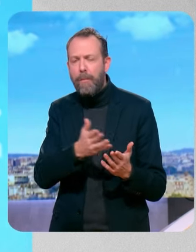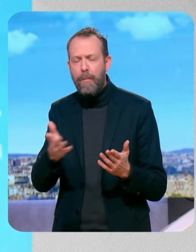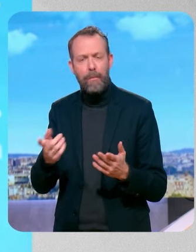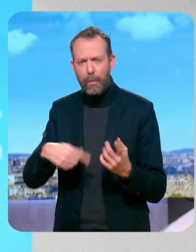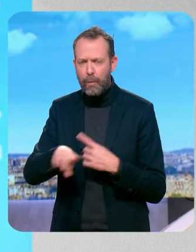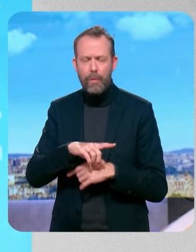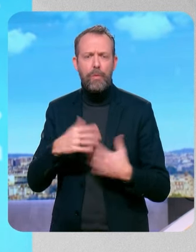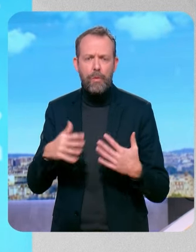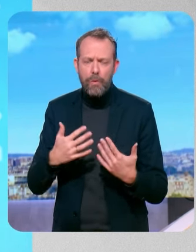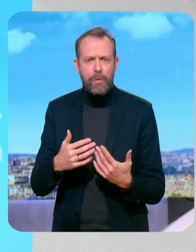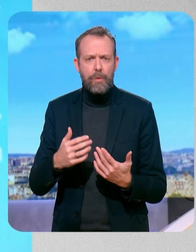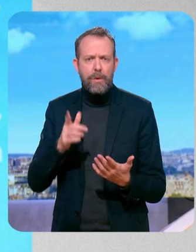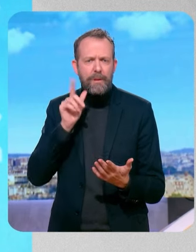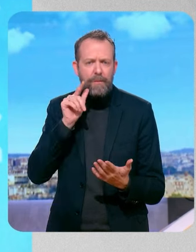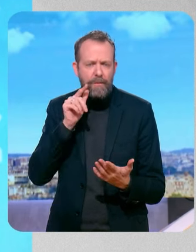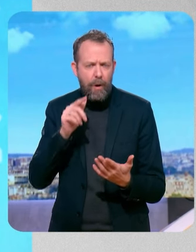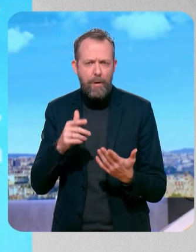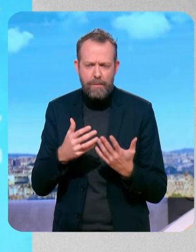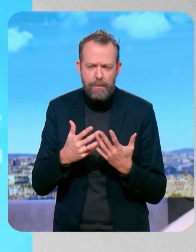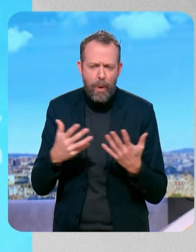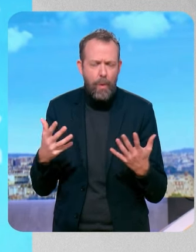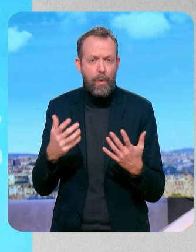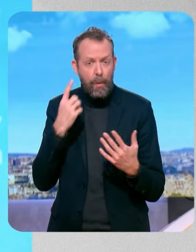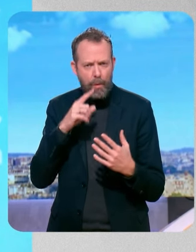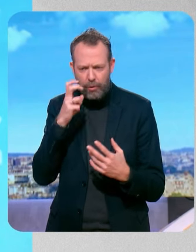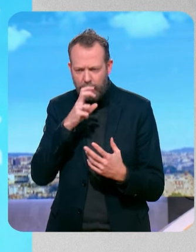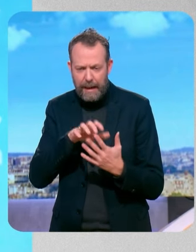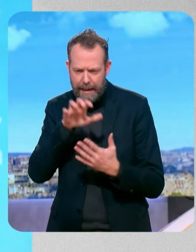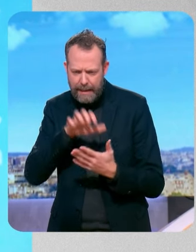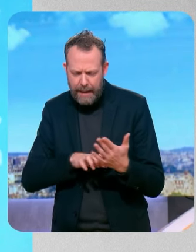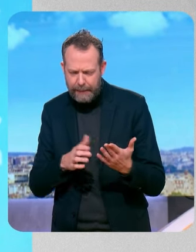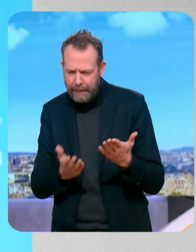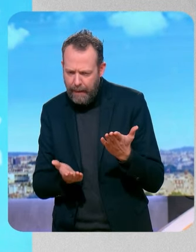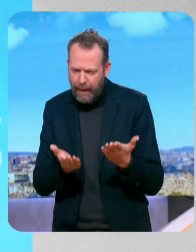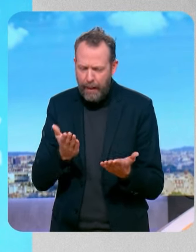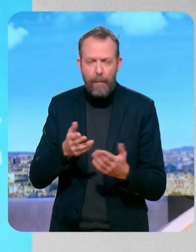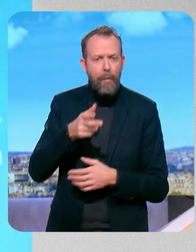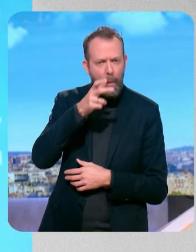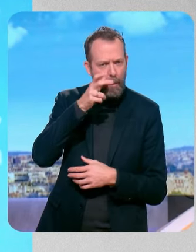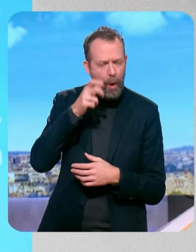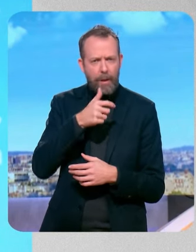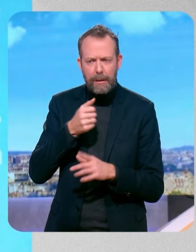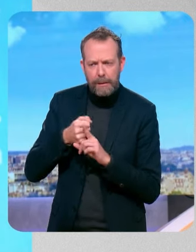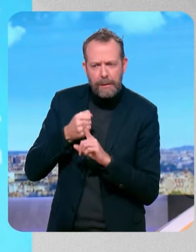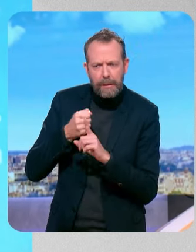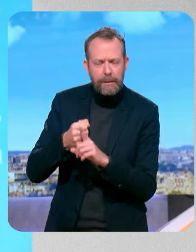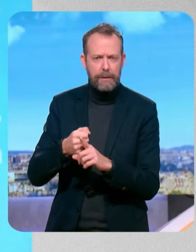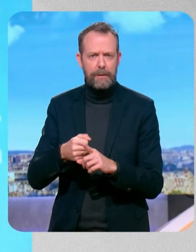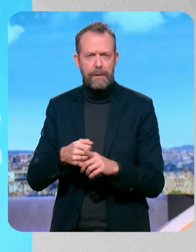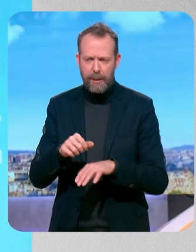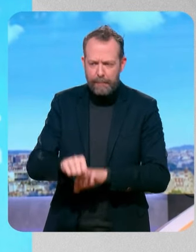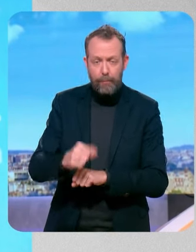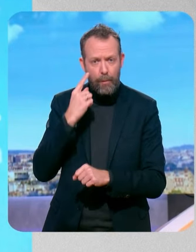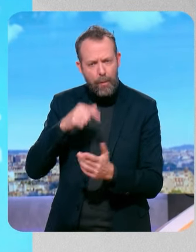déployé beaucoup, beaucoup d'efforts pour trouver un texte qui soit équilibré. Mmh. Elisabeth Borne s'est battue pied à pied pour que